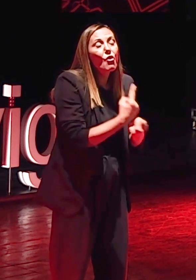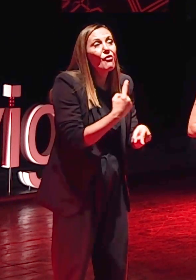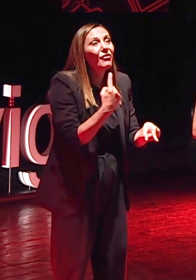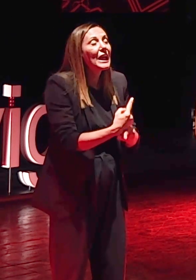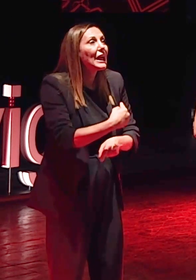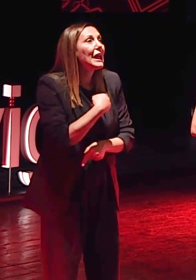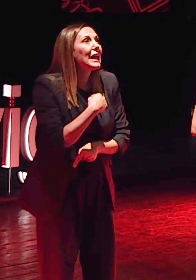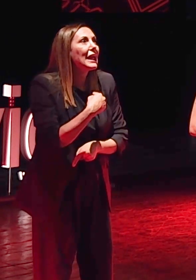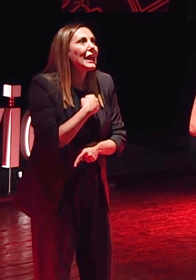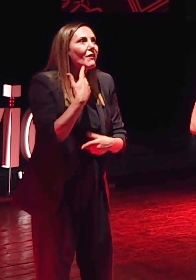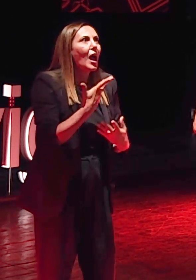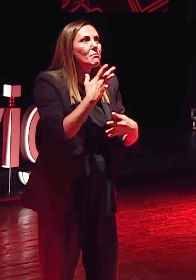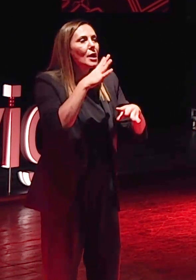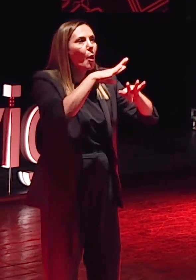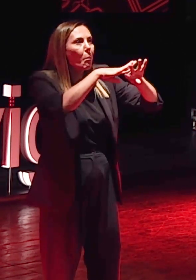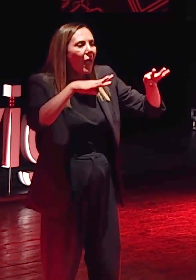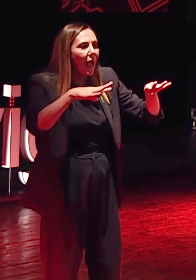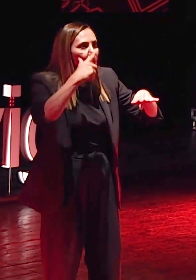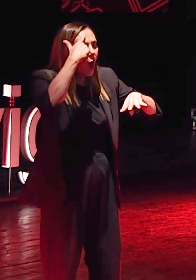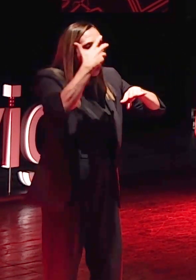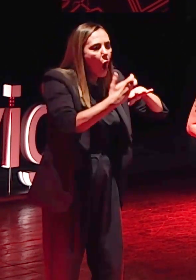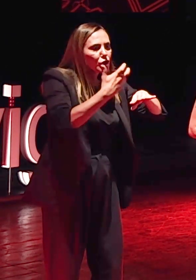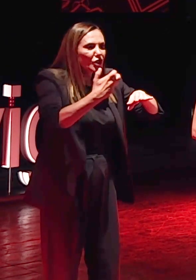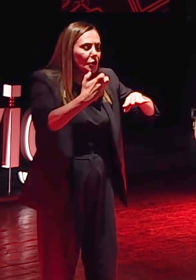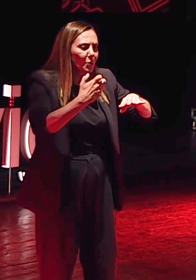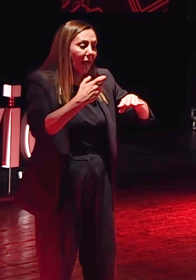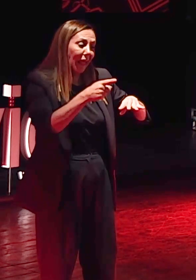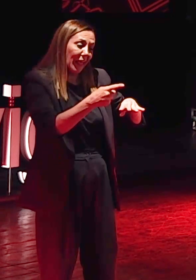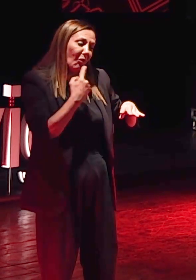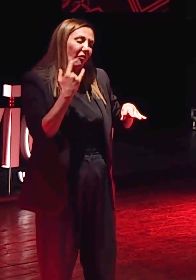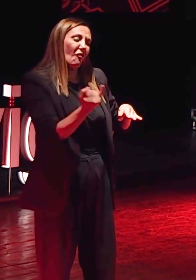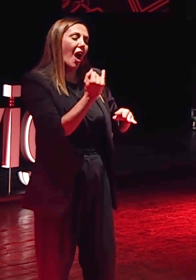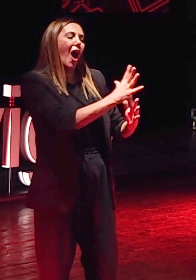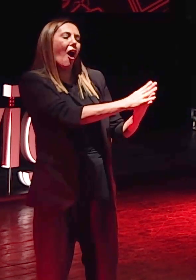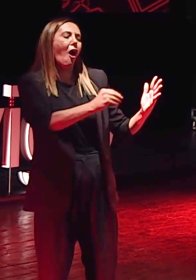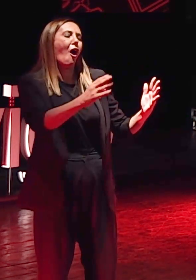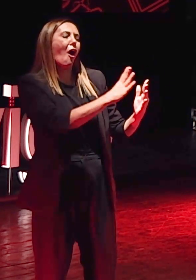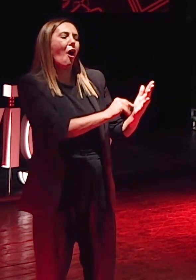levare no le mappe concettuali perché sennò copi